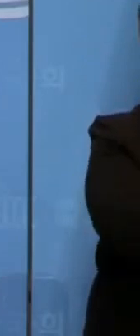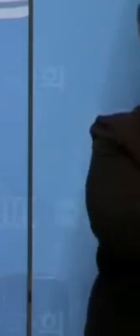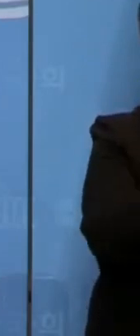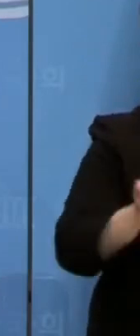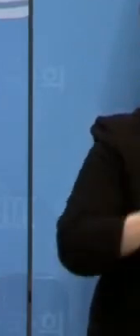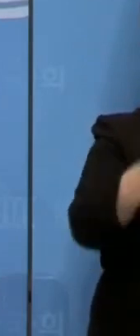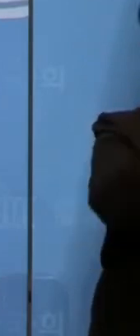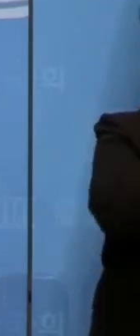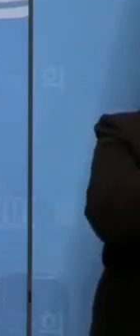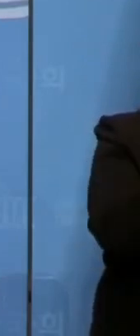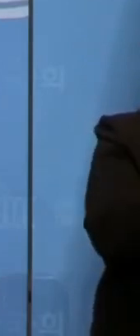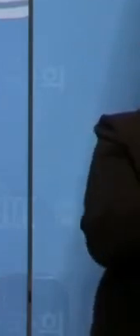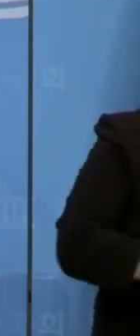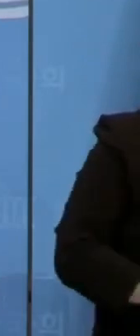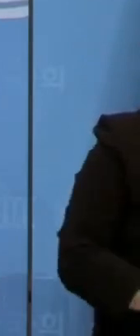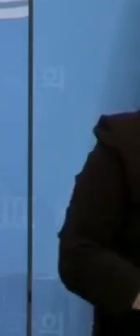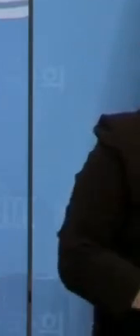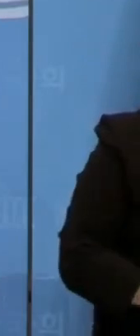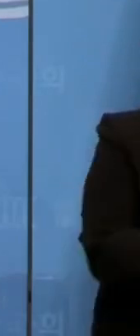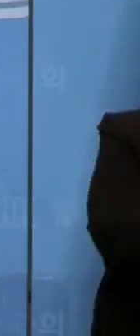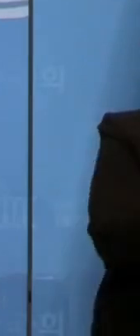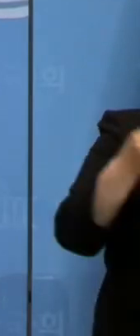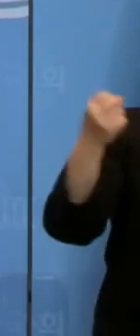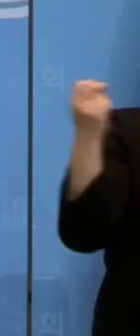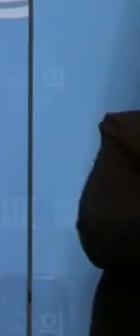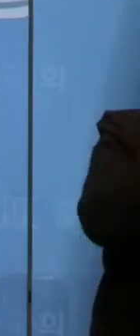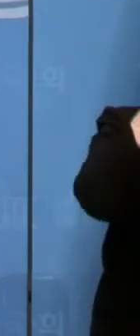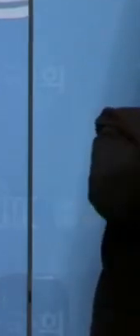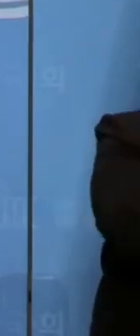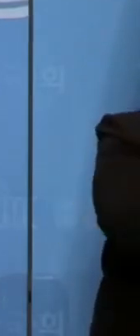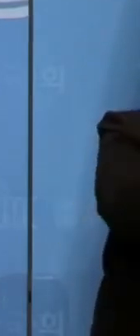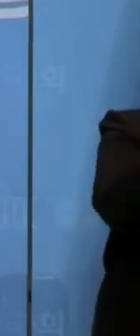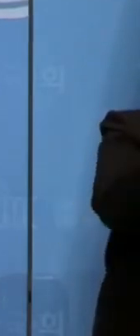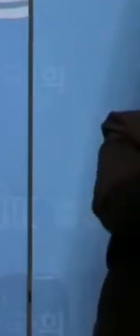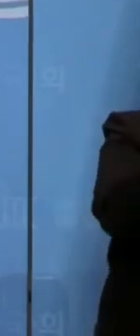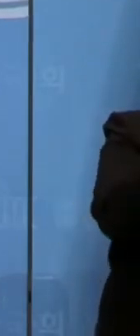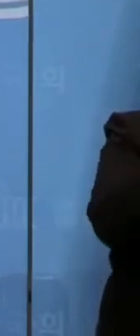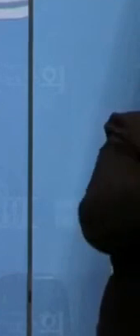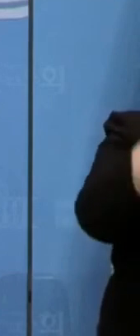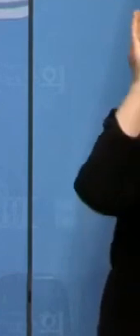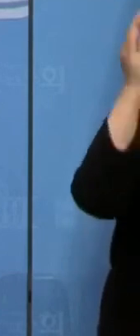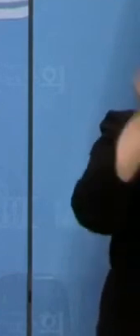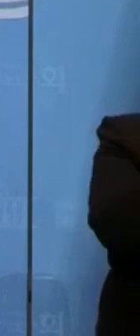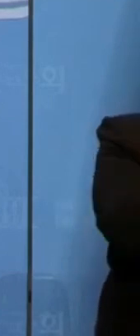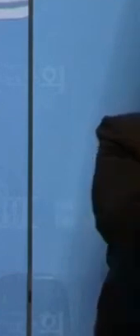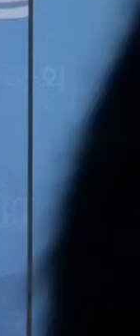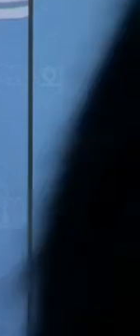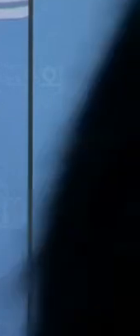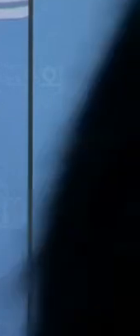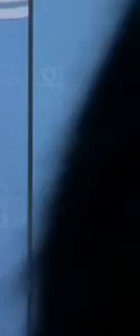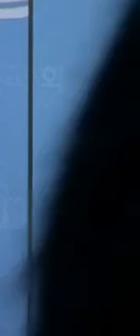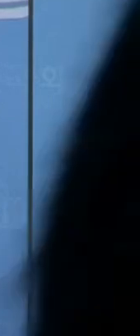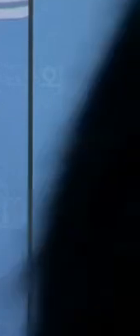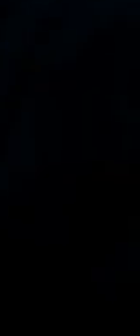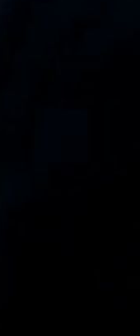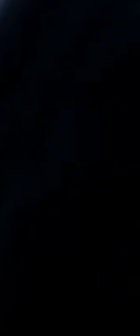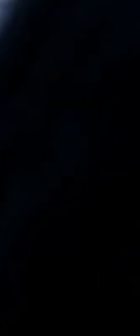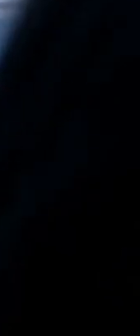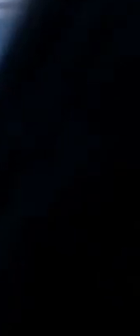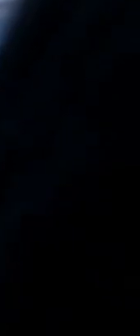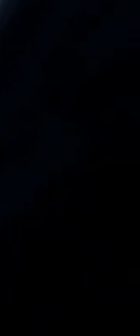만듭시다. 그래서 다시 미래와 희망을 이야기할 수 있어야 합니다.